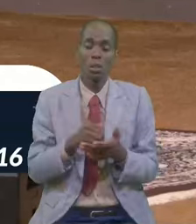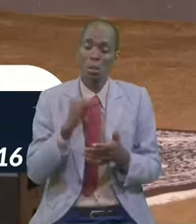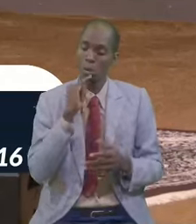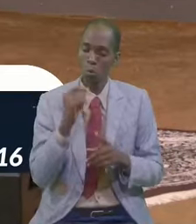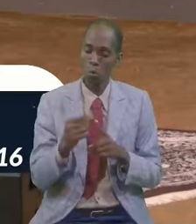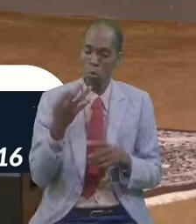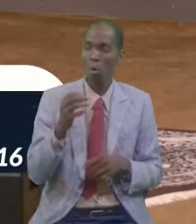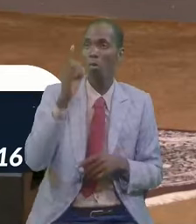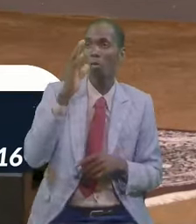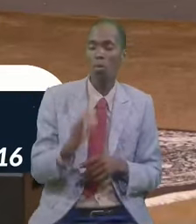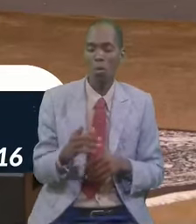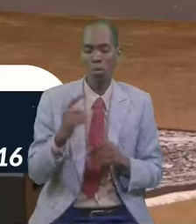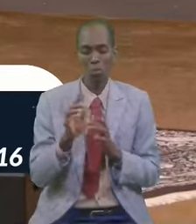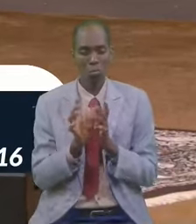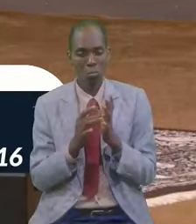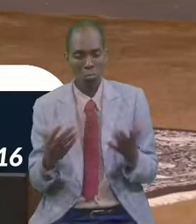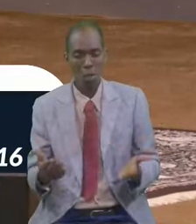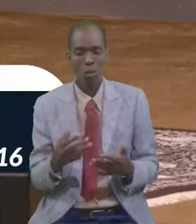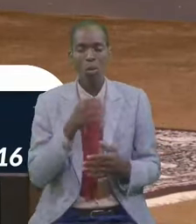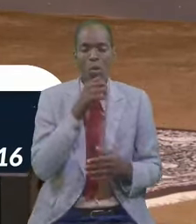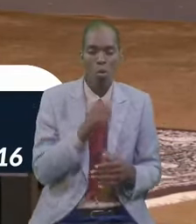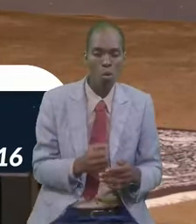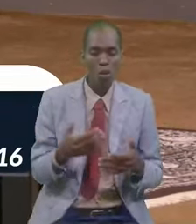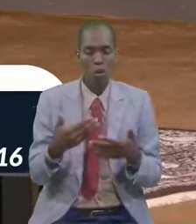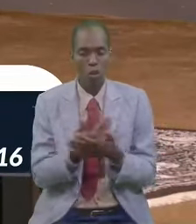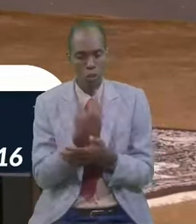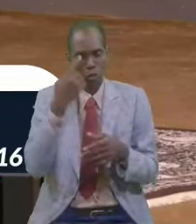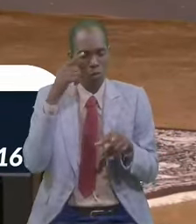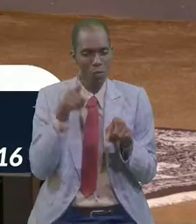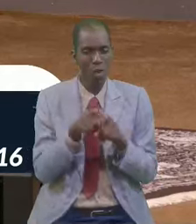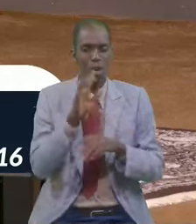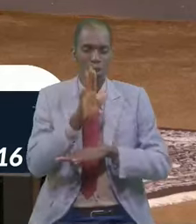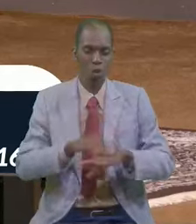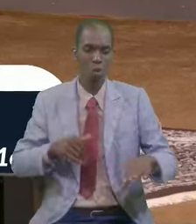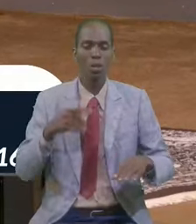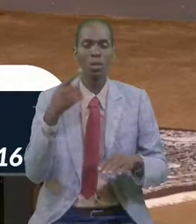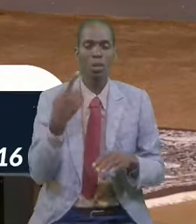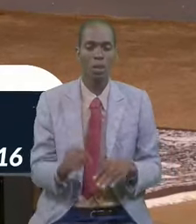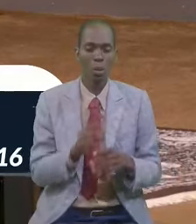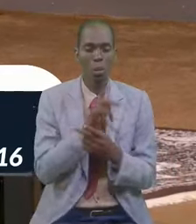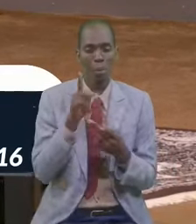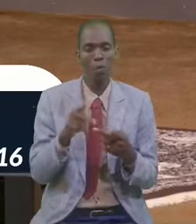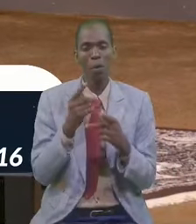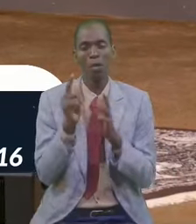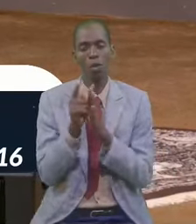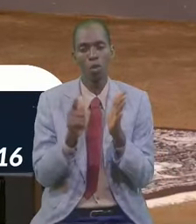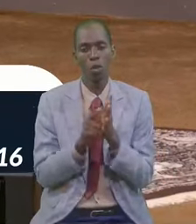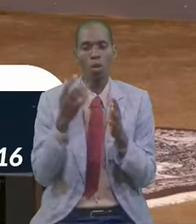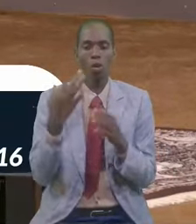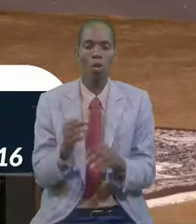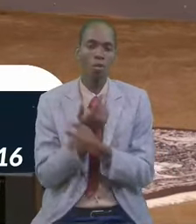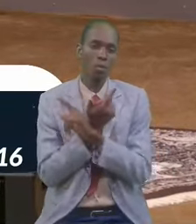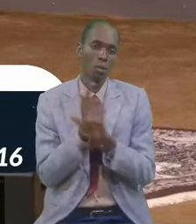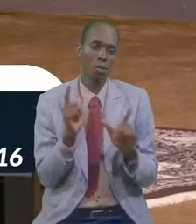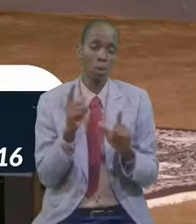la parole de Dieu, la Bible, l'ancien et le nouveau commandement qui est appelé la loi parfaite, la loi